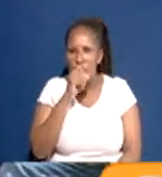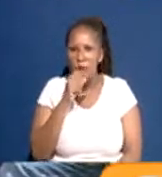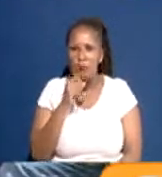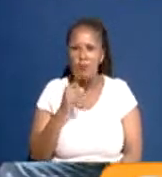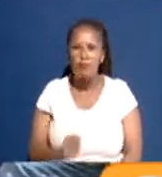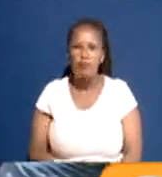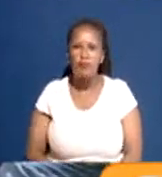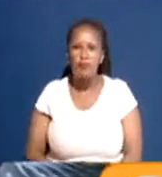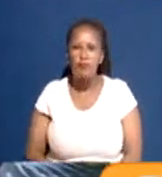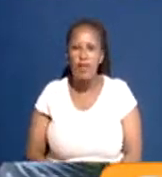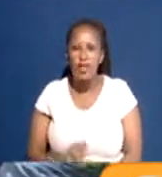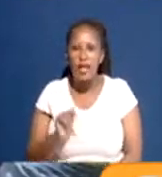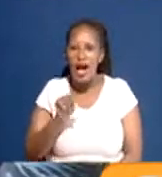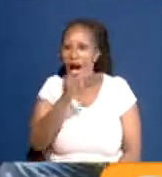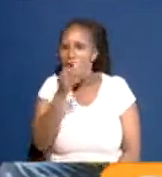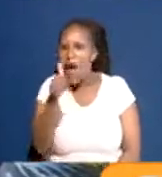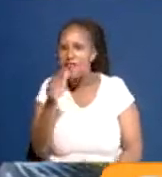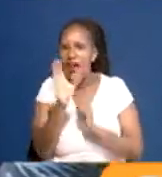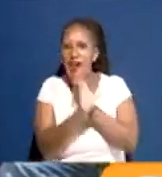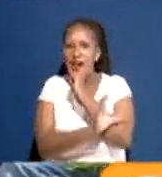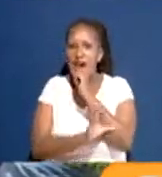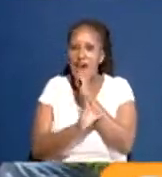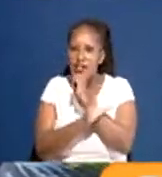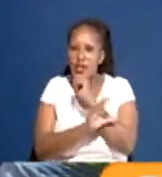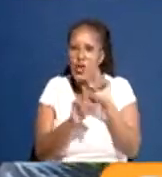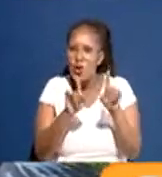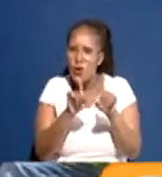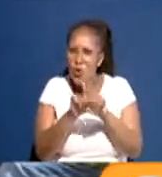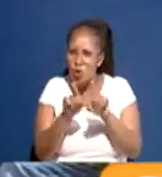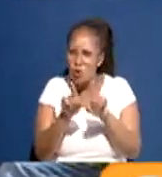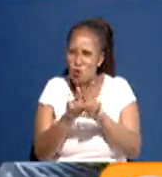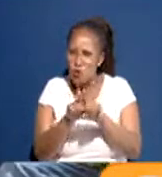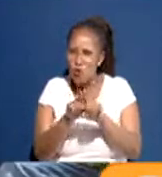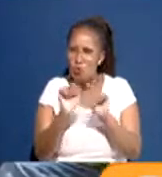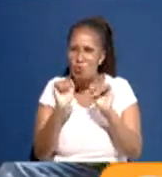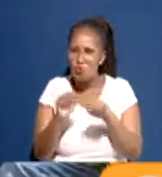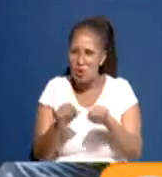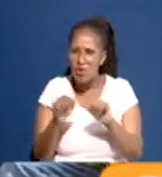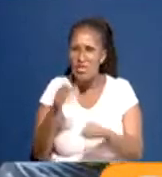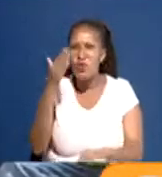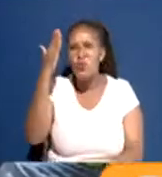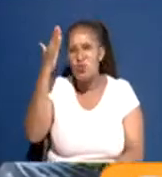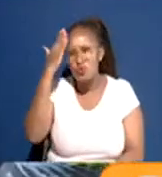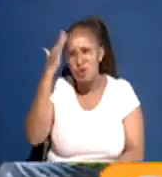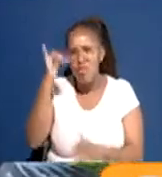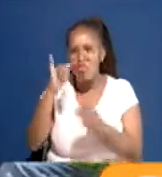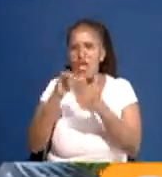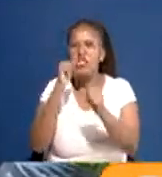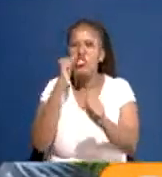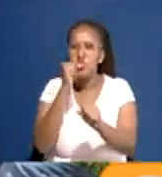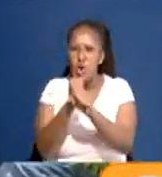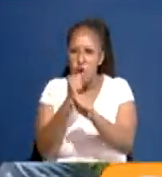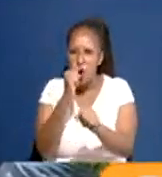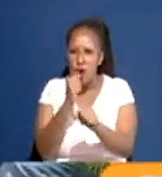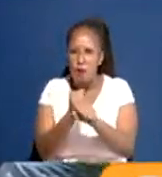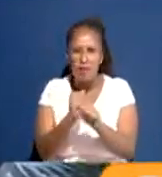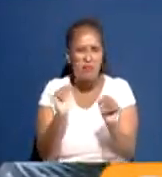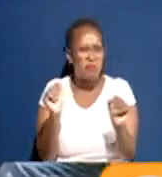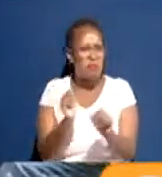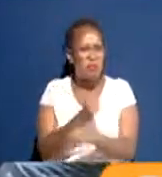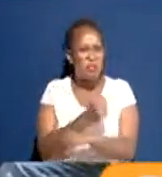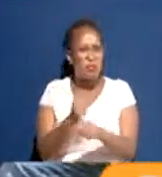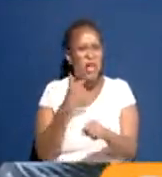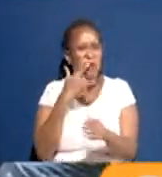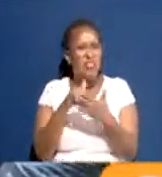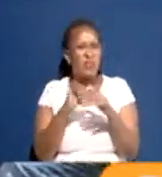sababu nchi zingine wamegundua ya kwamba ajira, huwezi tu kusema